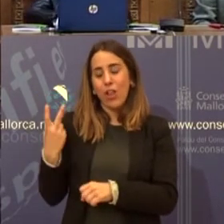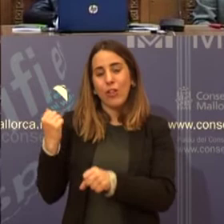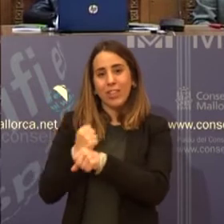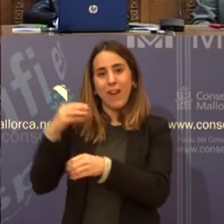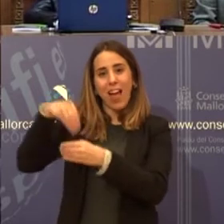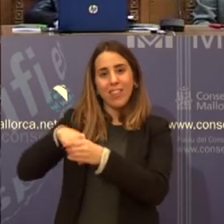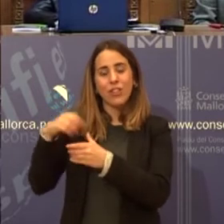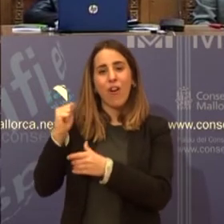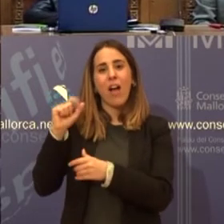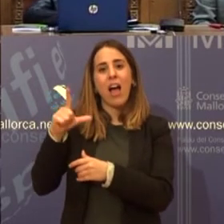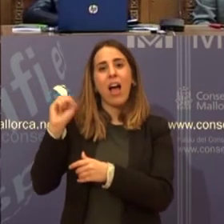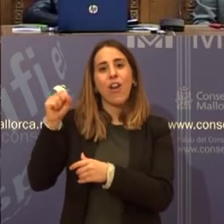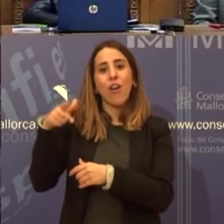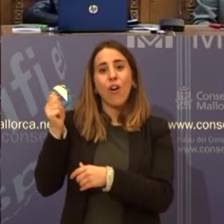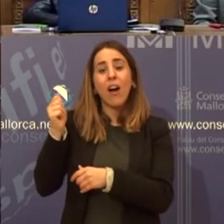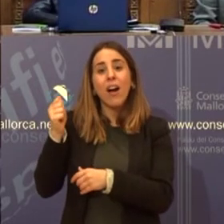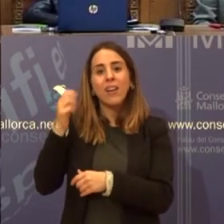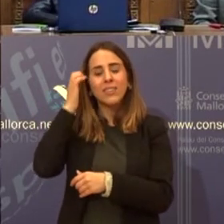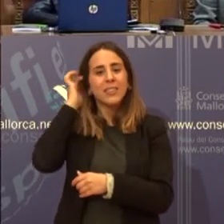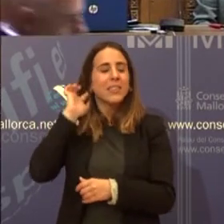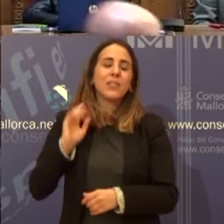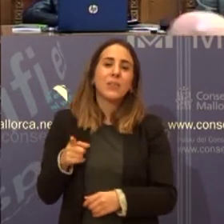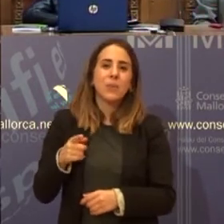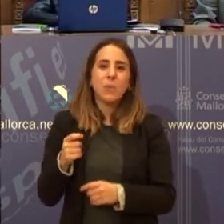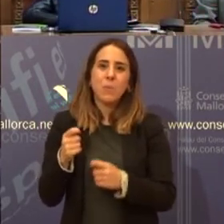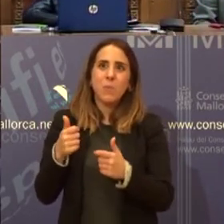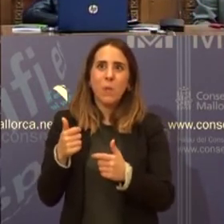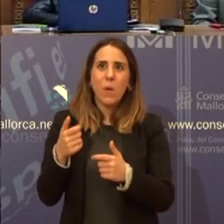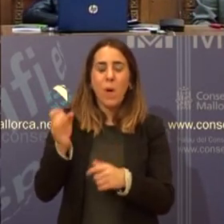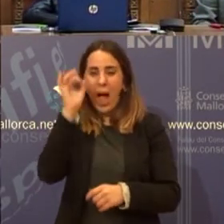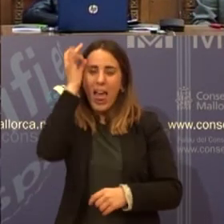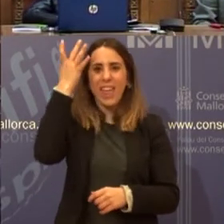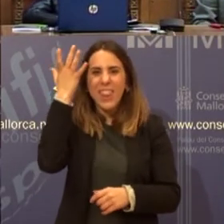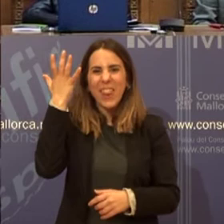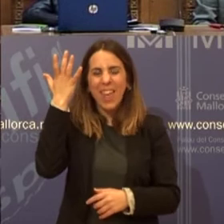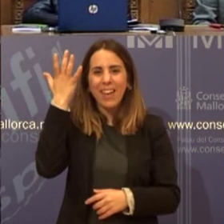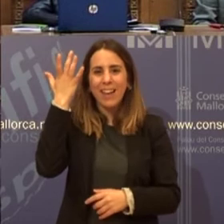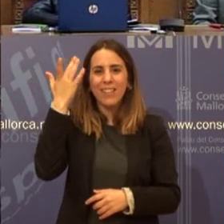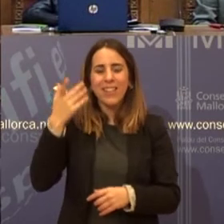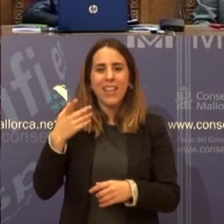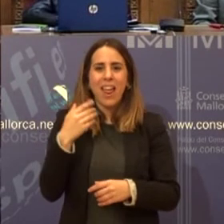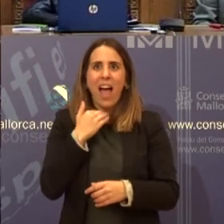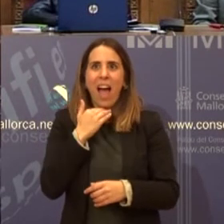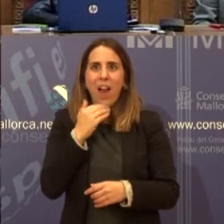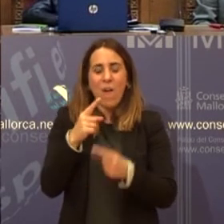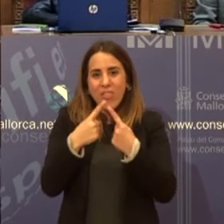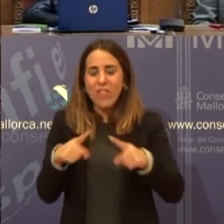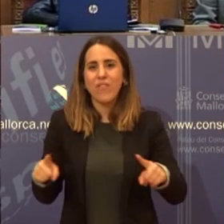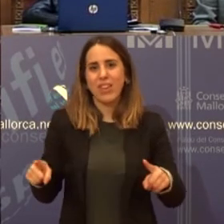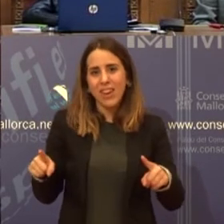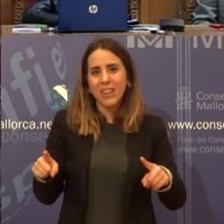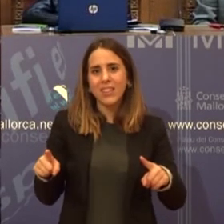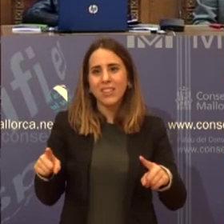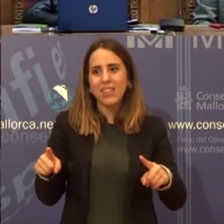dues fem feina a Aloha, i així va ser una miqueta com va sortir la idea de fer alguna cosa conjuntament